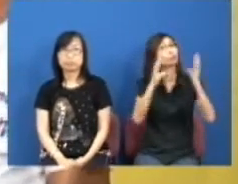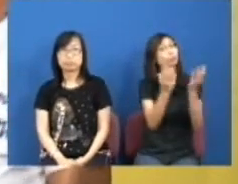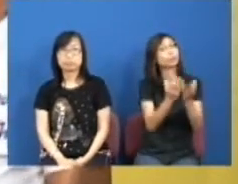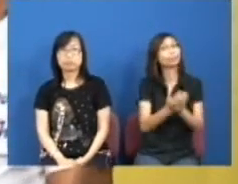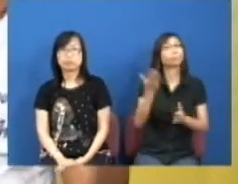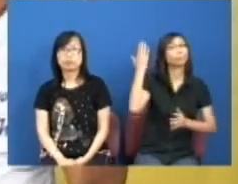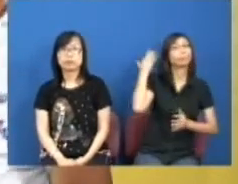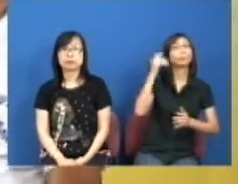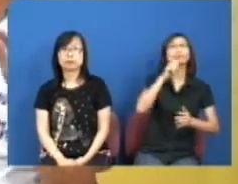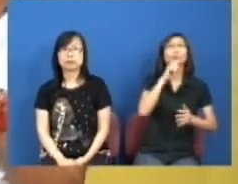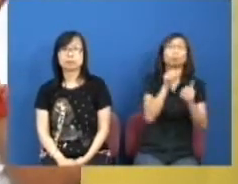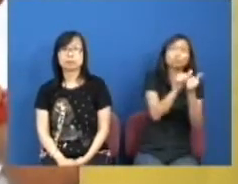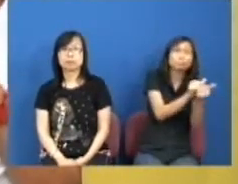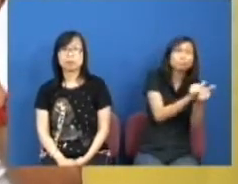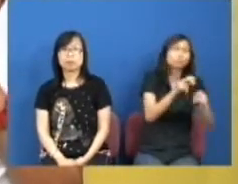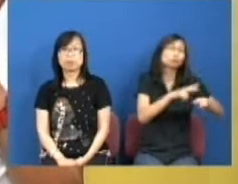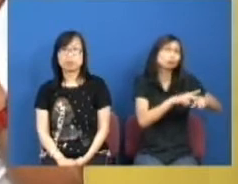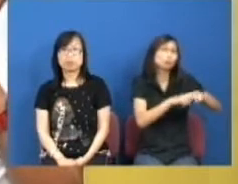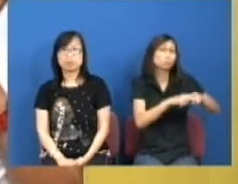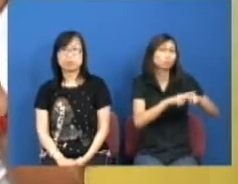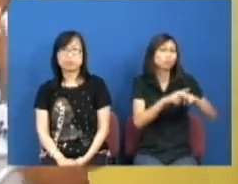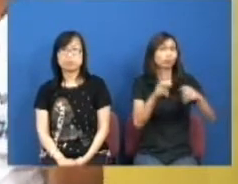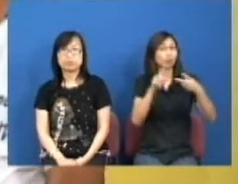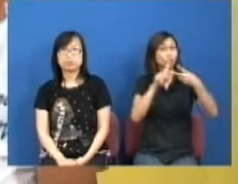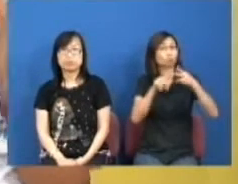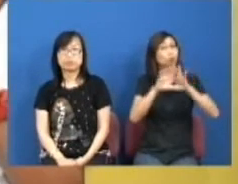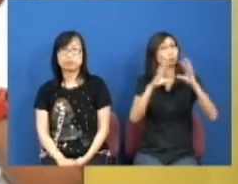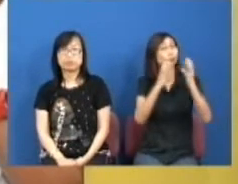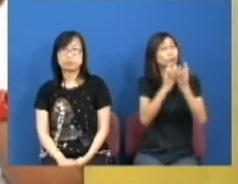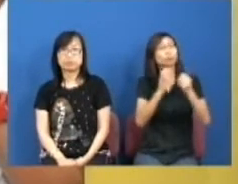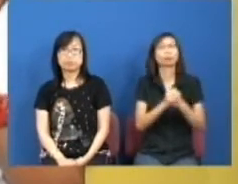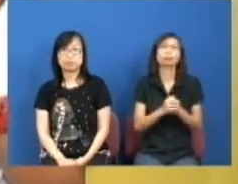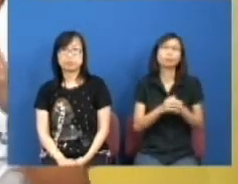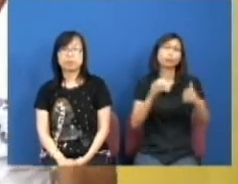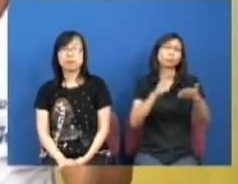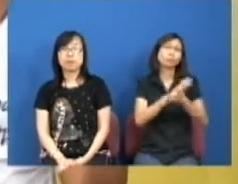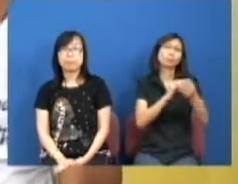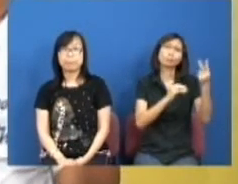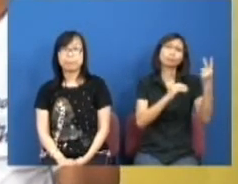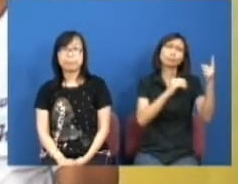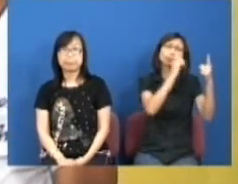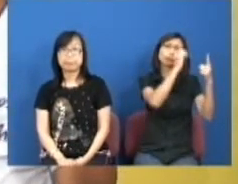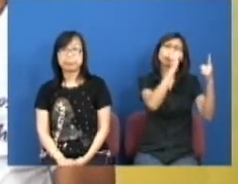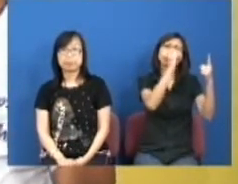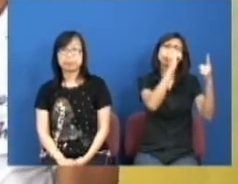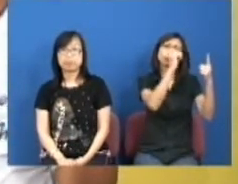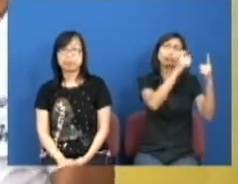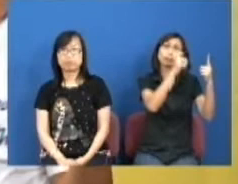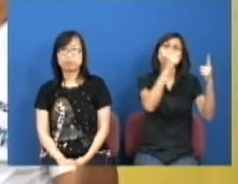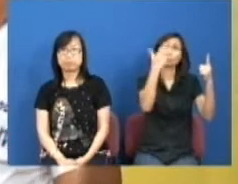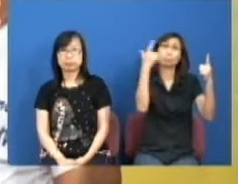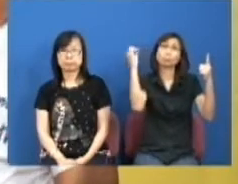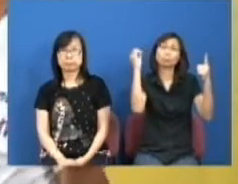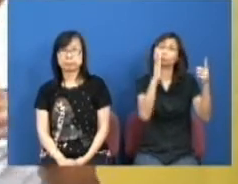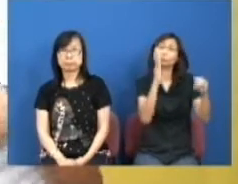親國民黨嘅工會。咁當然其實國民黨本身。即係八十年代以後，因為隨著本土化，對於香港嘅所謂政治